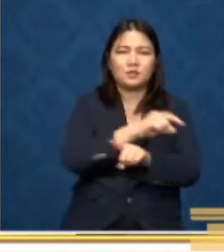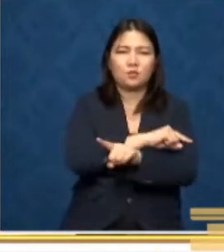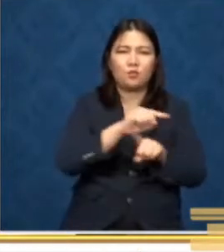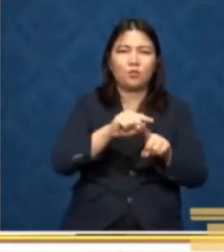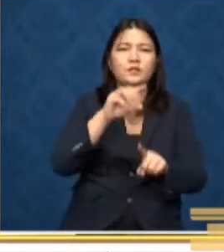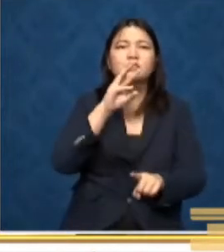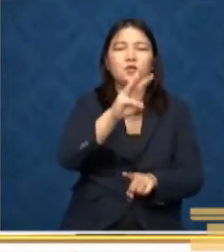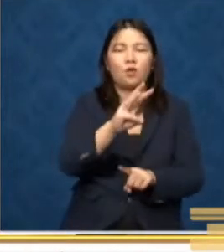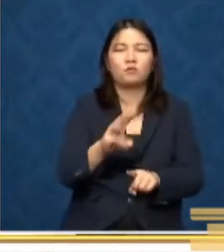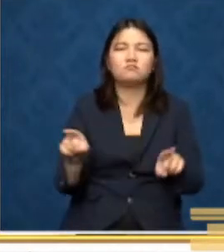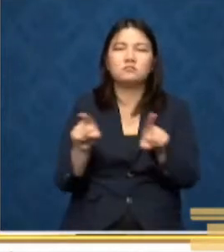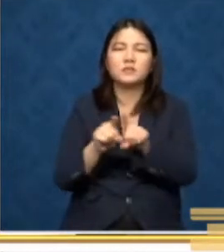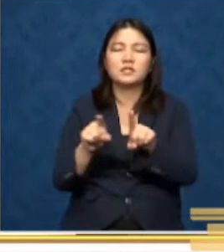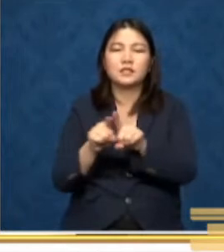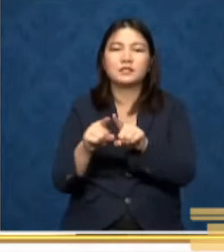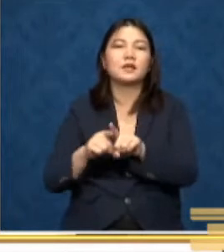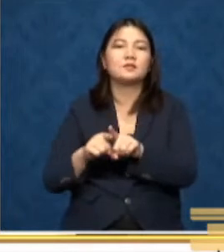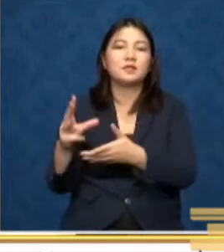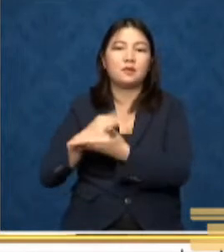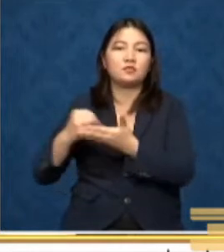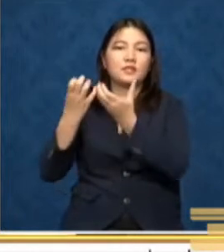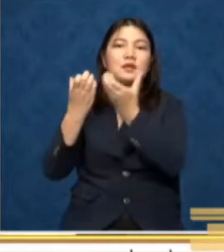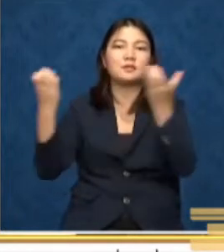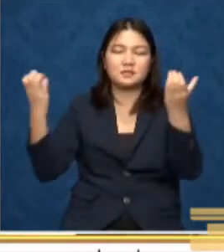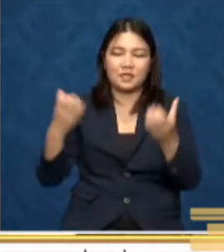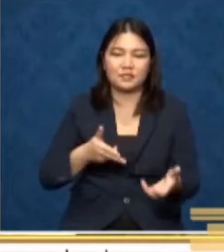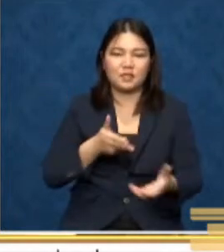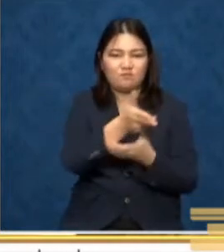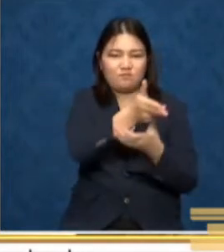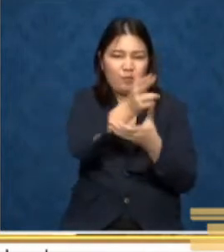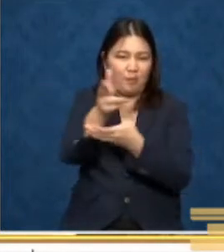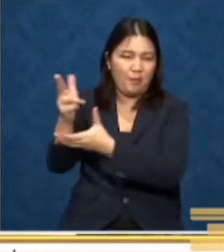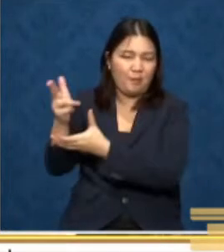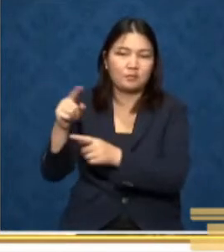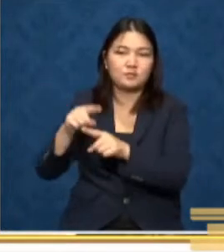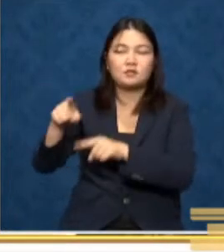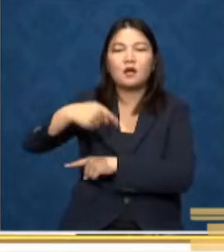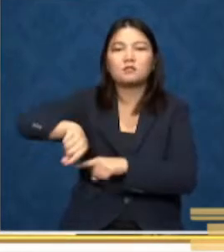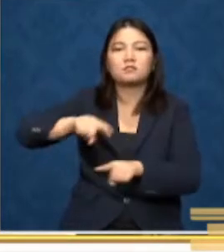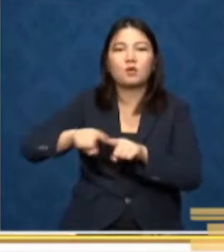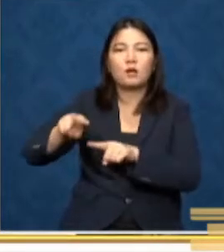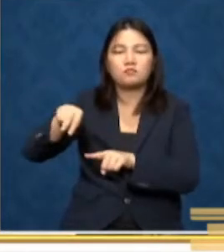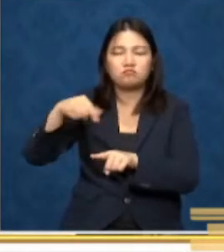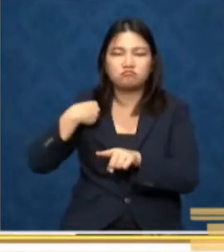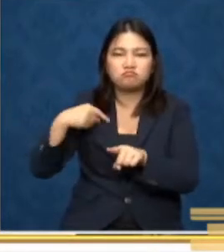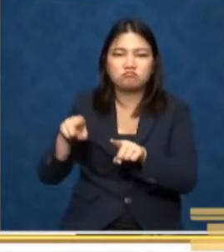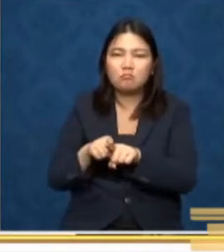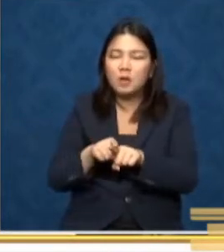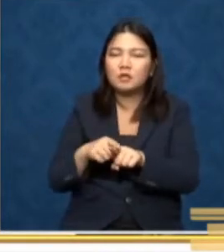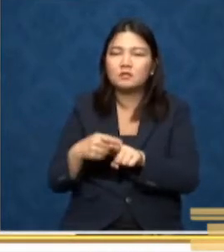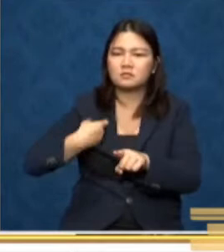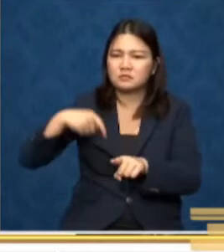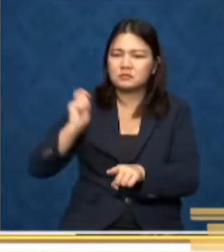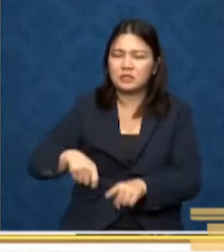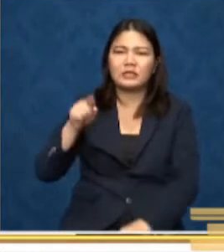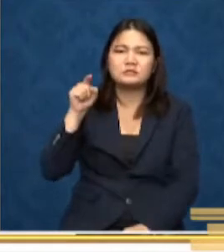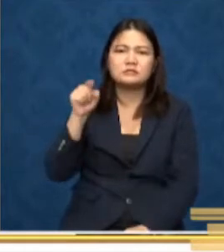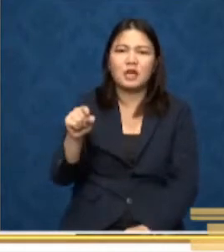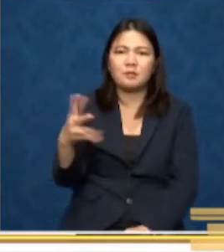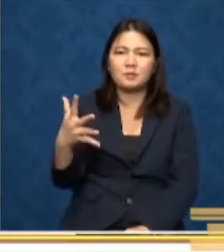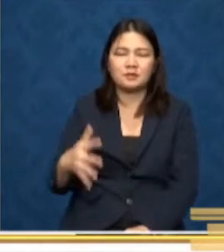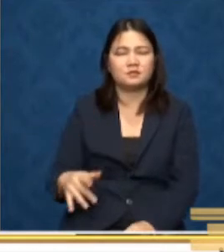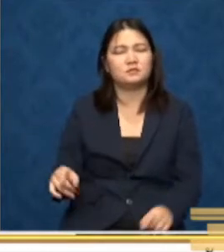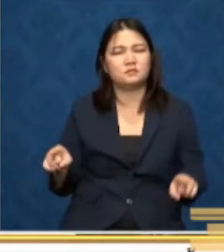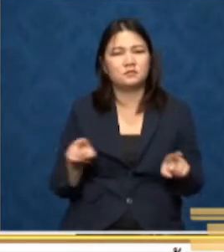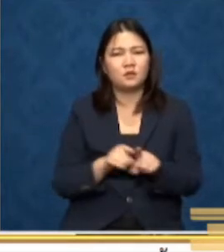าวิทยาลัยธรรมศาสตร์เพื่อนผมที่ร่วมชุมนุมได้ถูกอุ้มหายฆ่าตายไปห